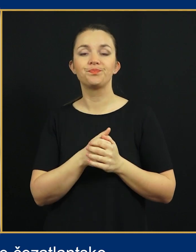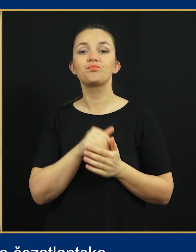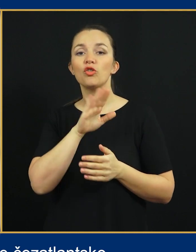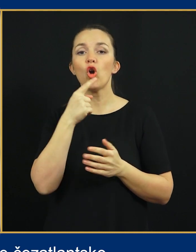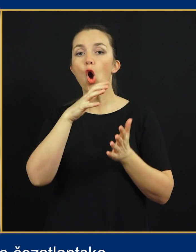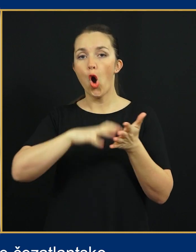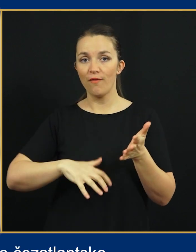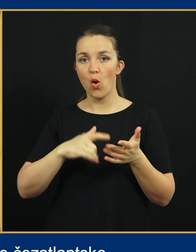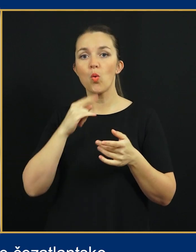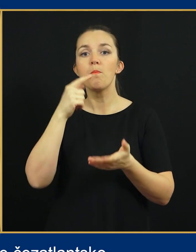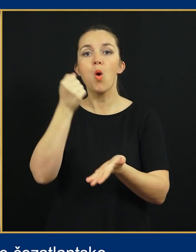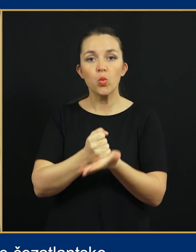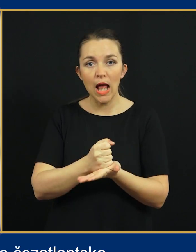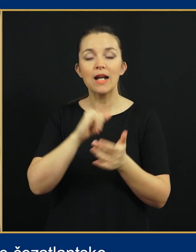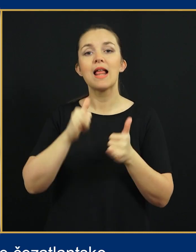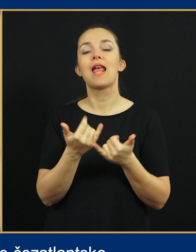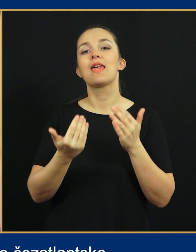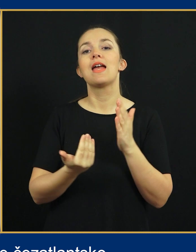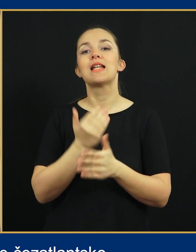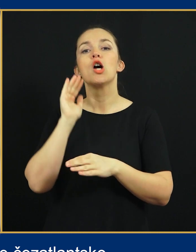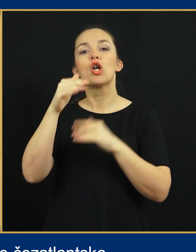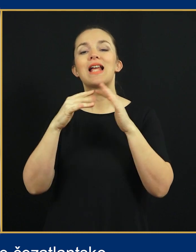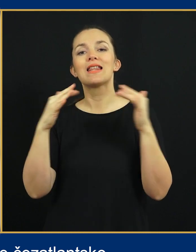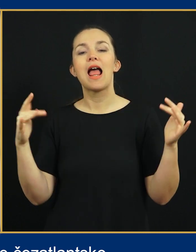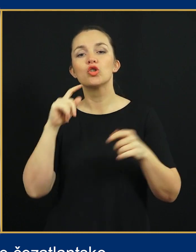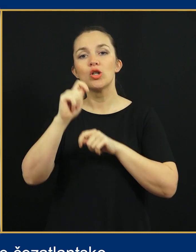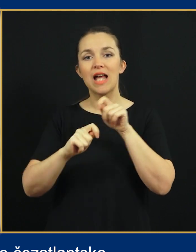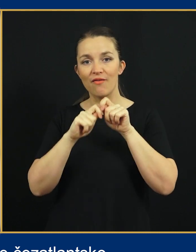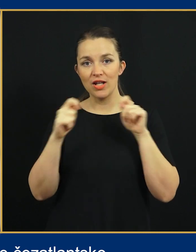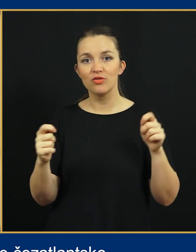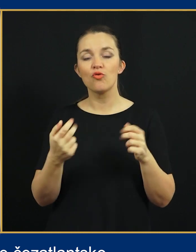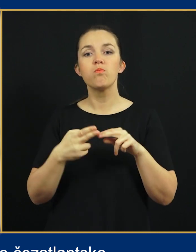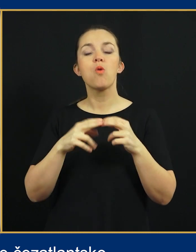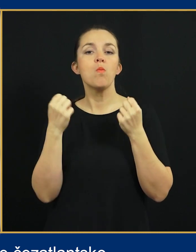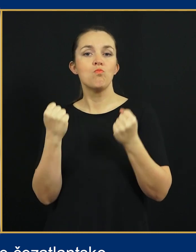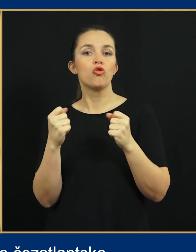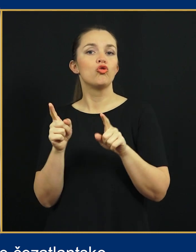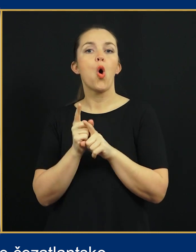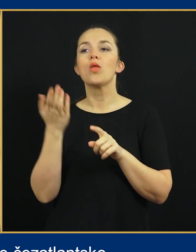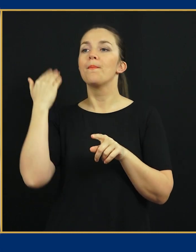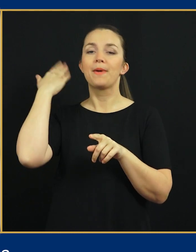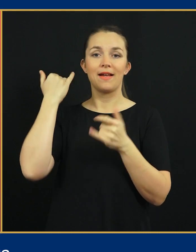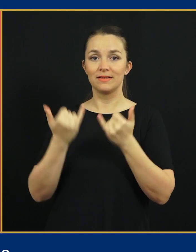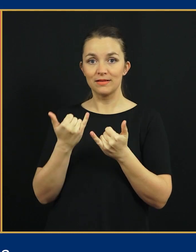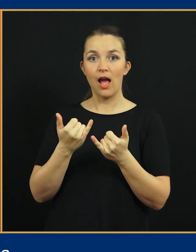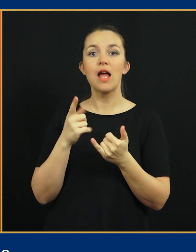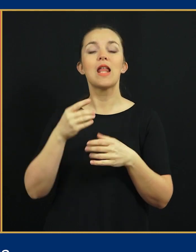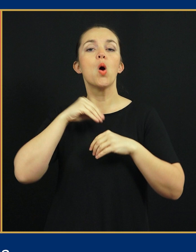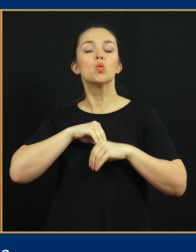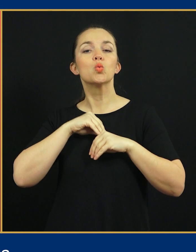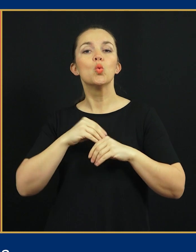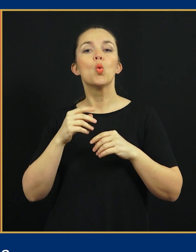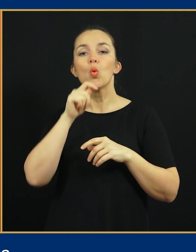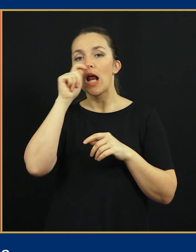svojem govoru je poudarila, da je za čezatlantsko zavezništvo močnejše kot kadarkoli prej in da duh